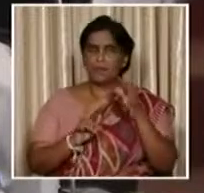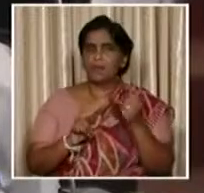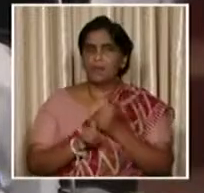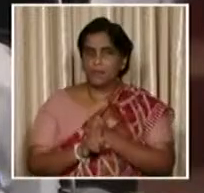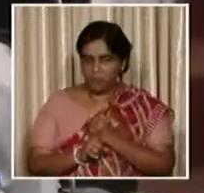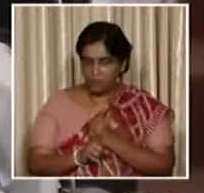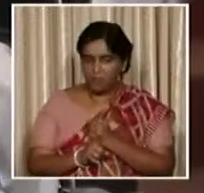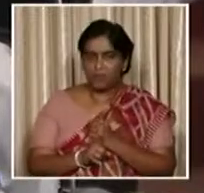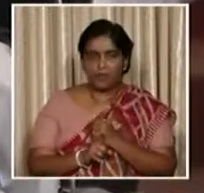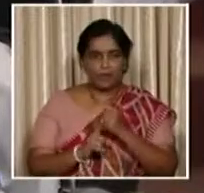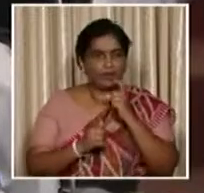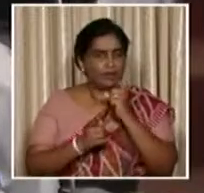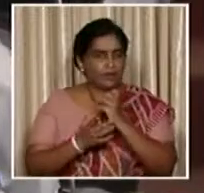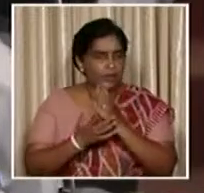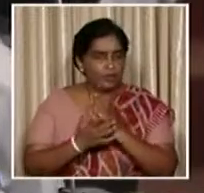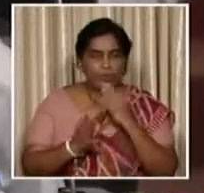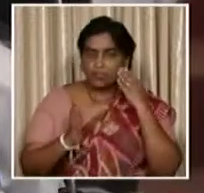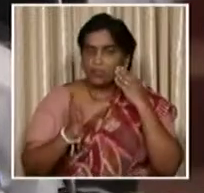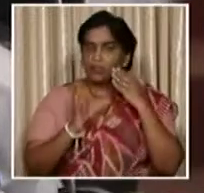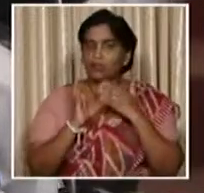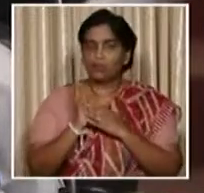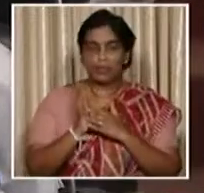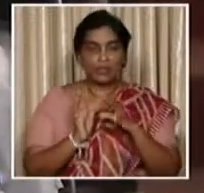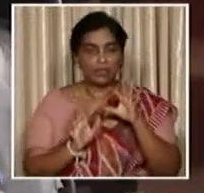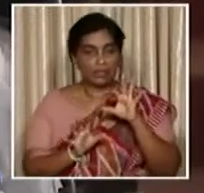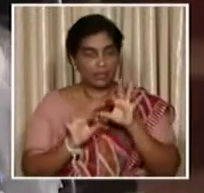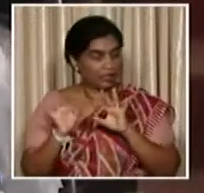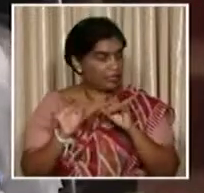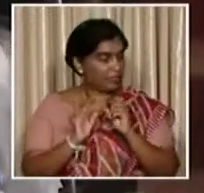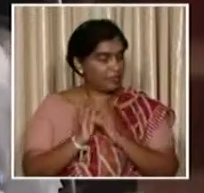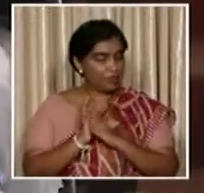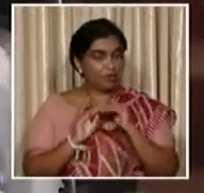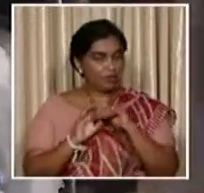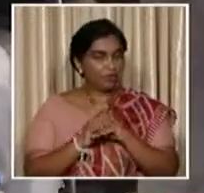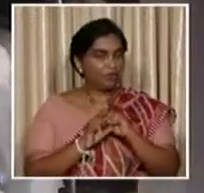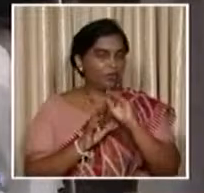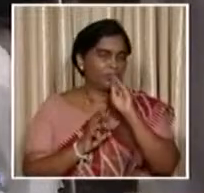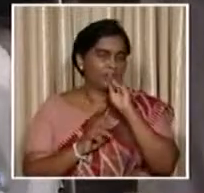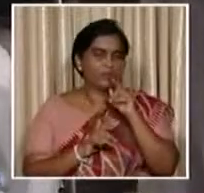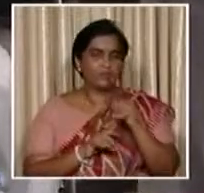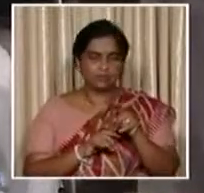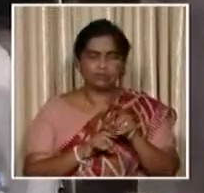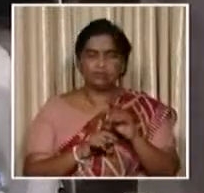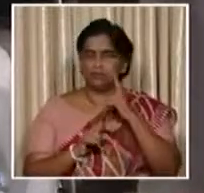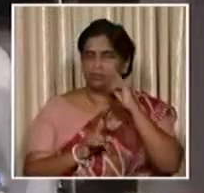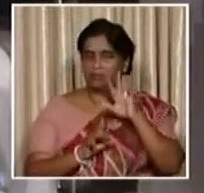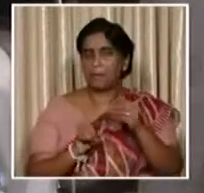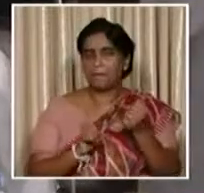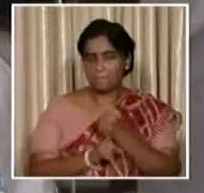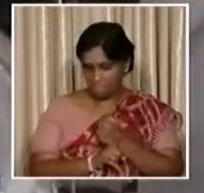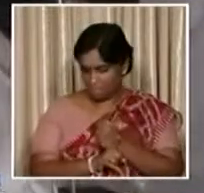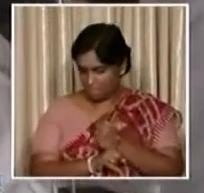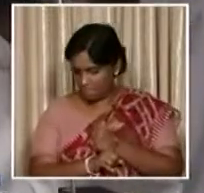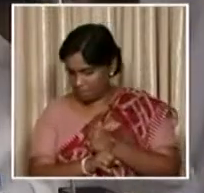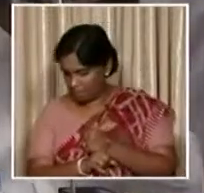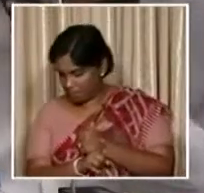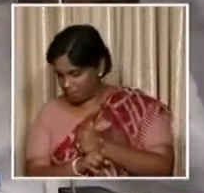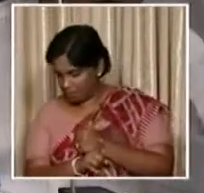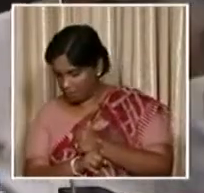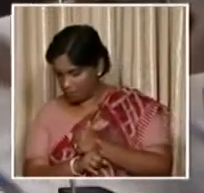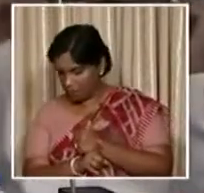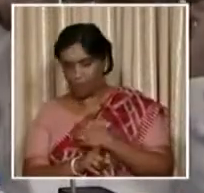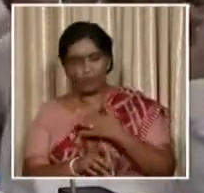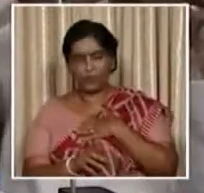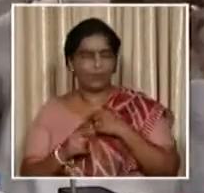විවස්ථා සභාව ගැන හොයන්න තේරීකාරක සභාව පත් කරනවා කියන්නේ අනිදි බලපෑමක් අපි ඒකට